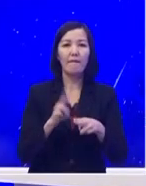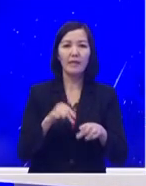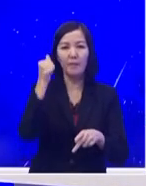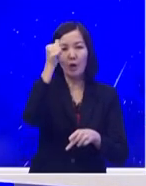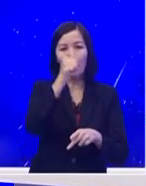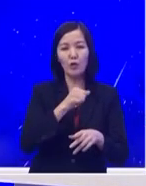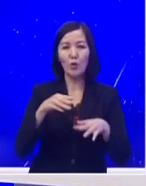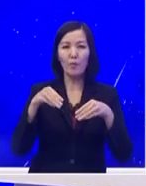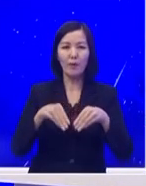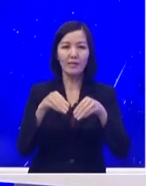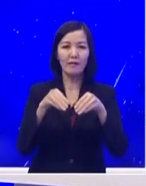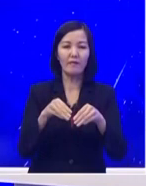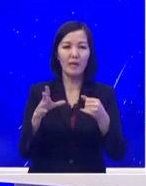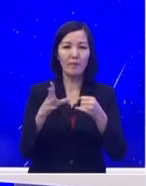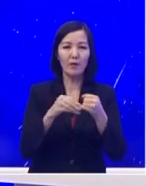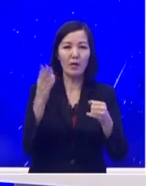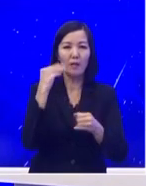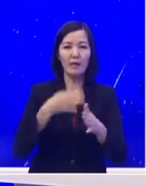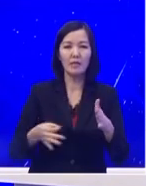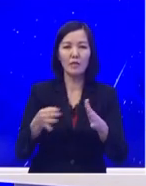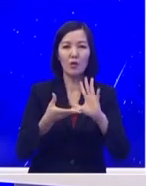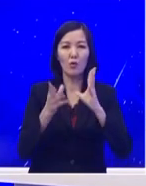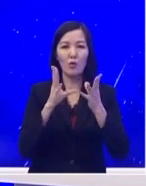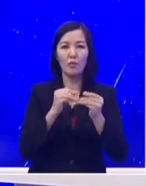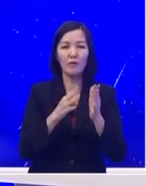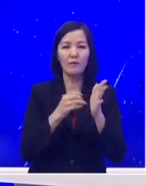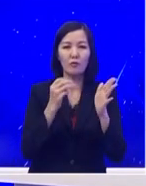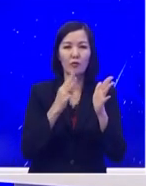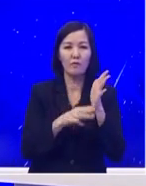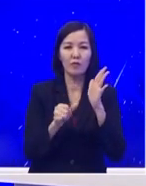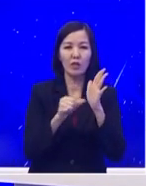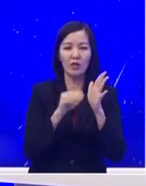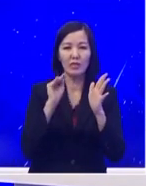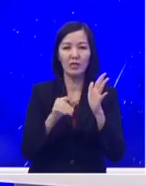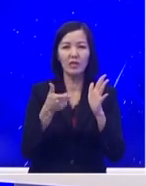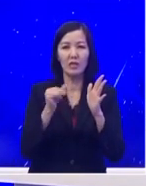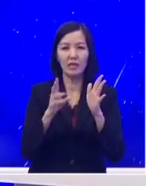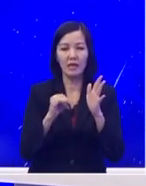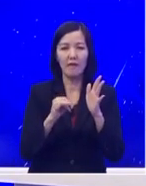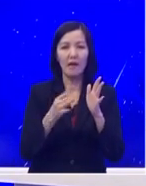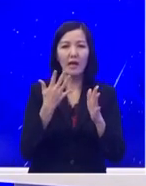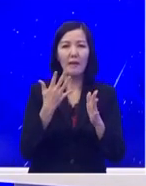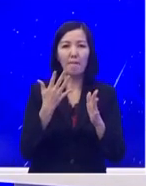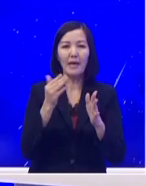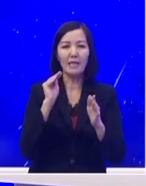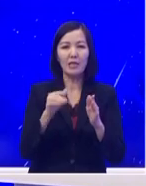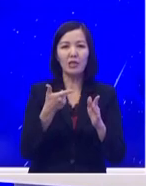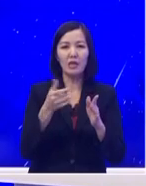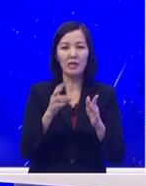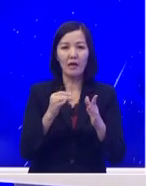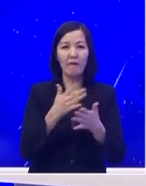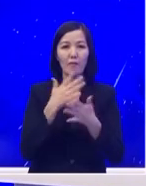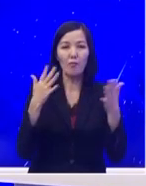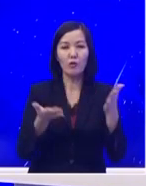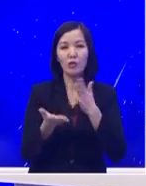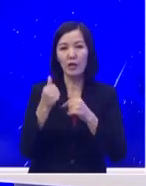В этом году посевные площади в Алматинской области составят 996 тысяч гектаров. Это на 5 тысяч гектаров больше,